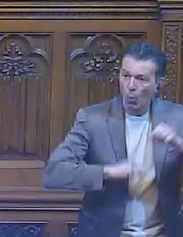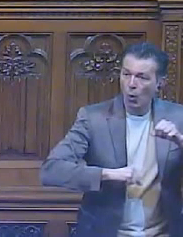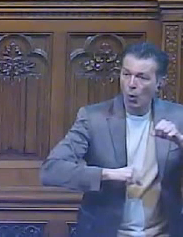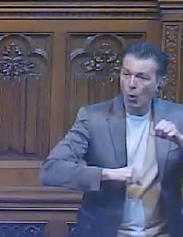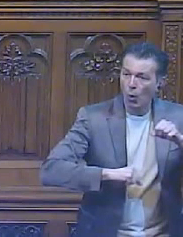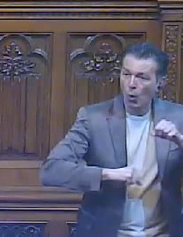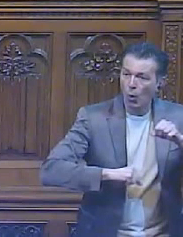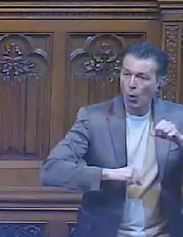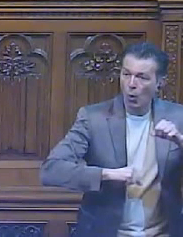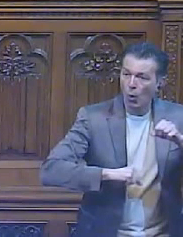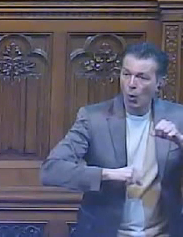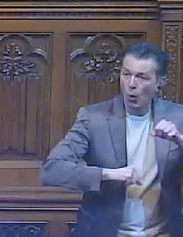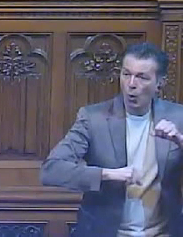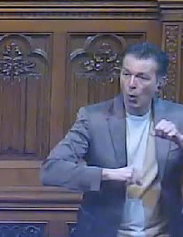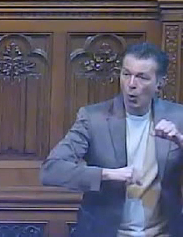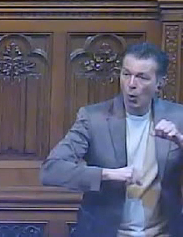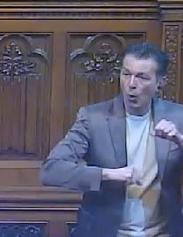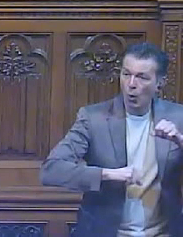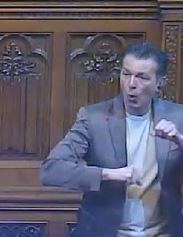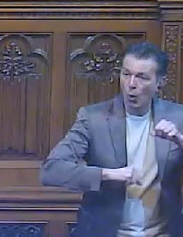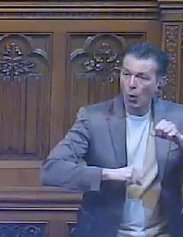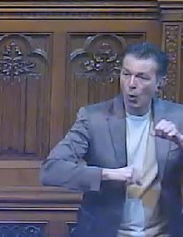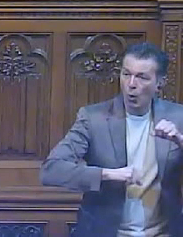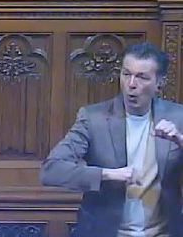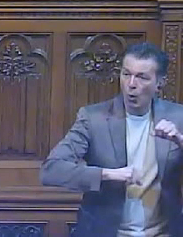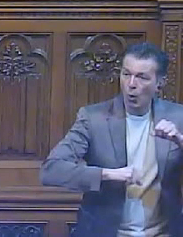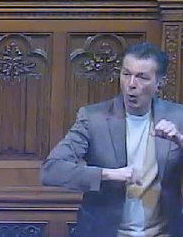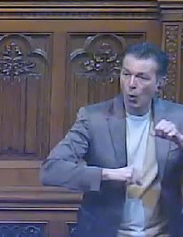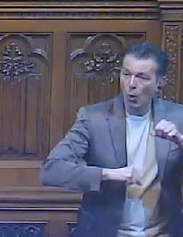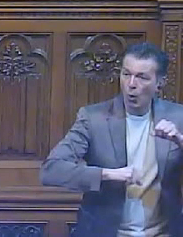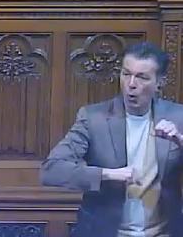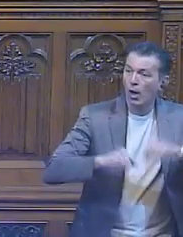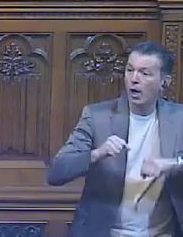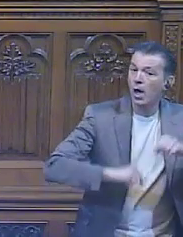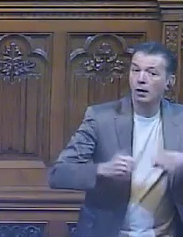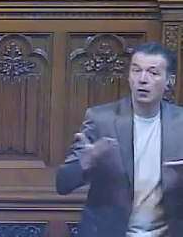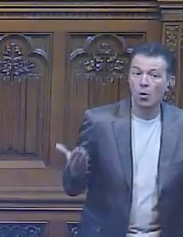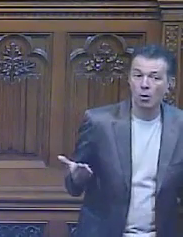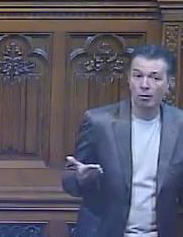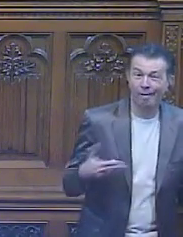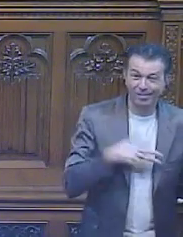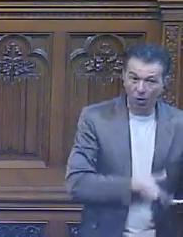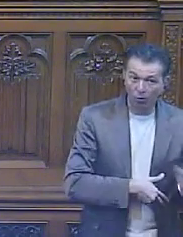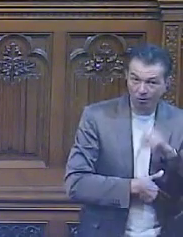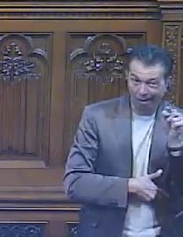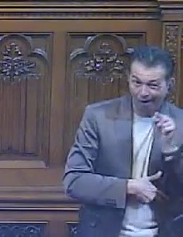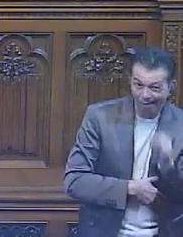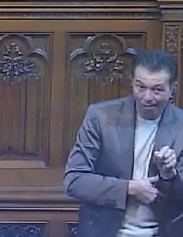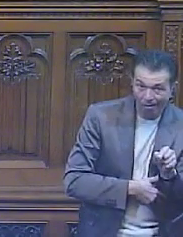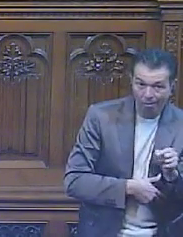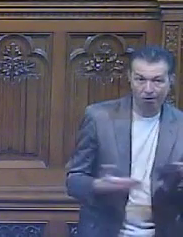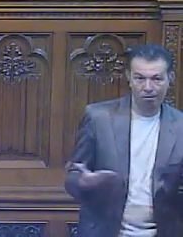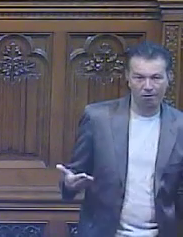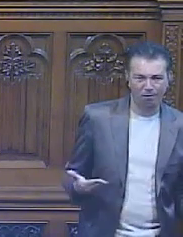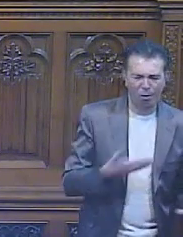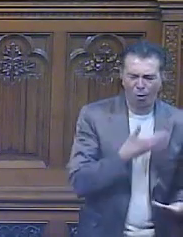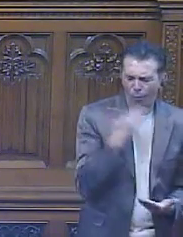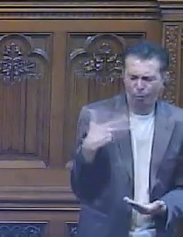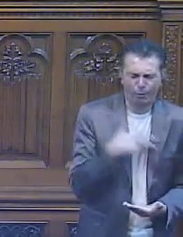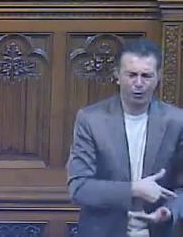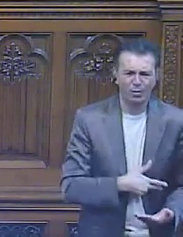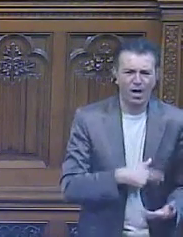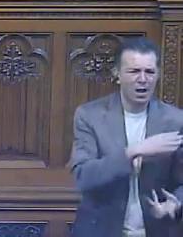viele in die Unterlagen, keine Reaktion. Ist das sozial? Das ist vollkommen unsozial.